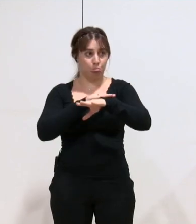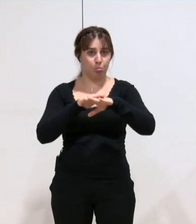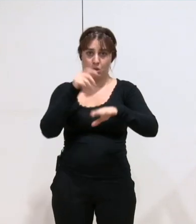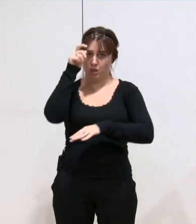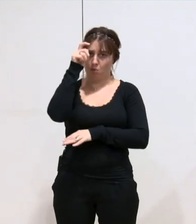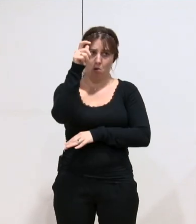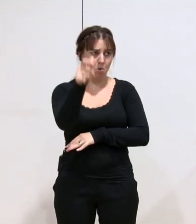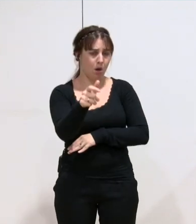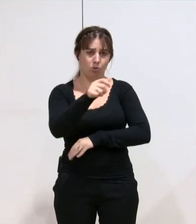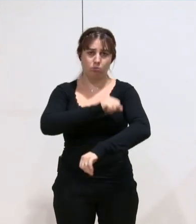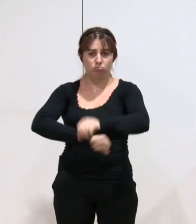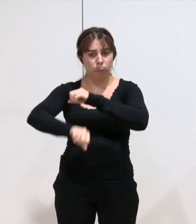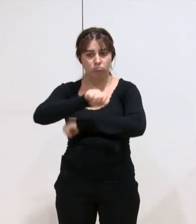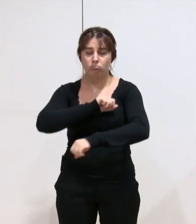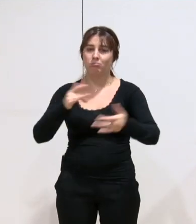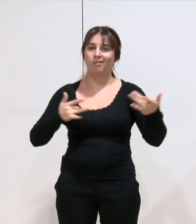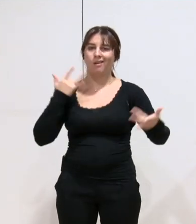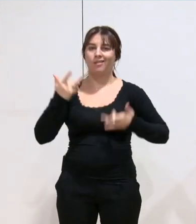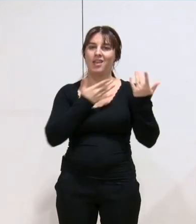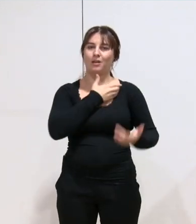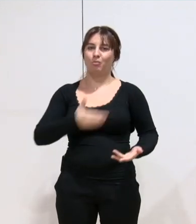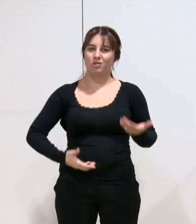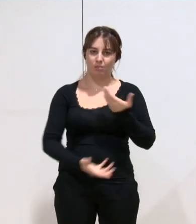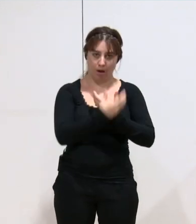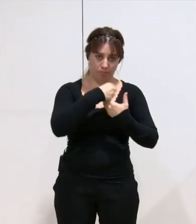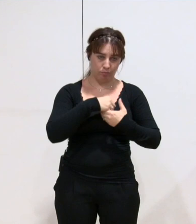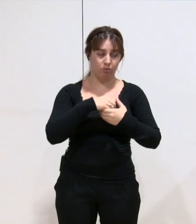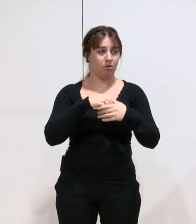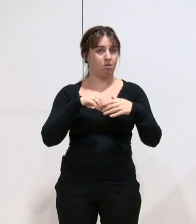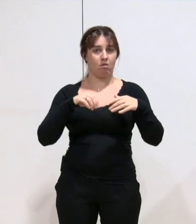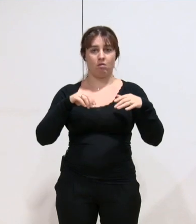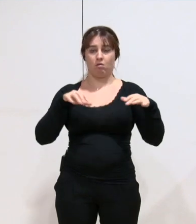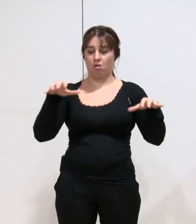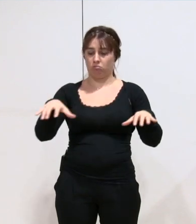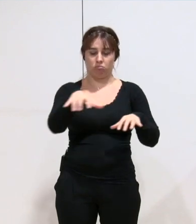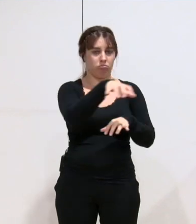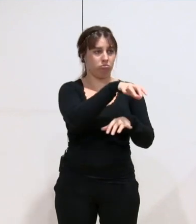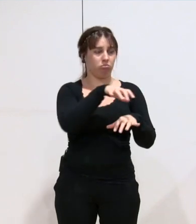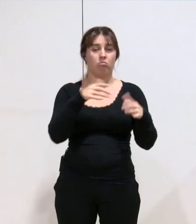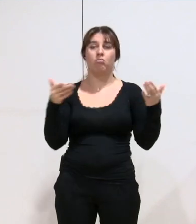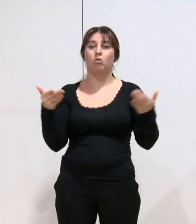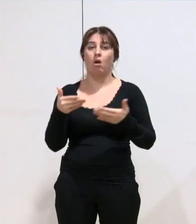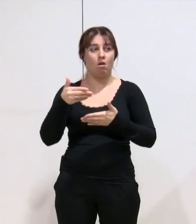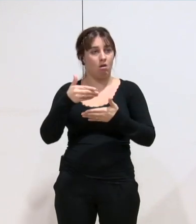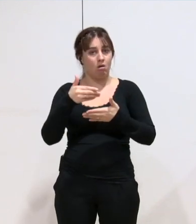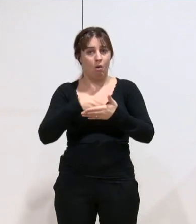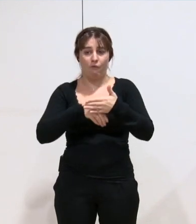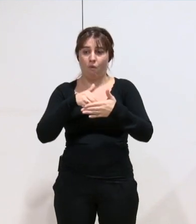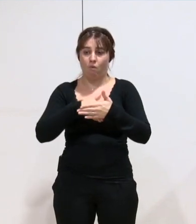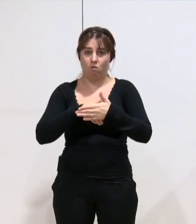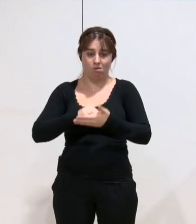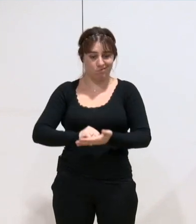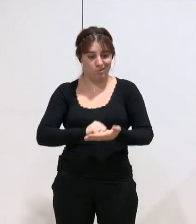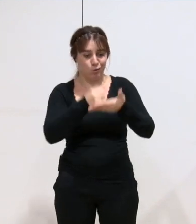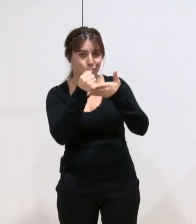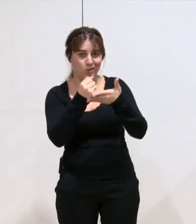du théâtre municipal. Ça s'intègre aussi dans une politique cohérente où le fonds, le soutien à la